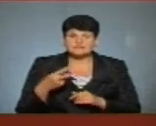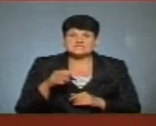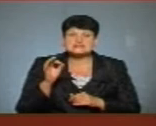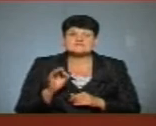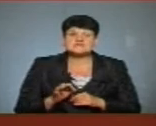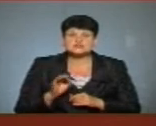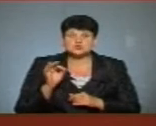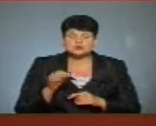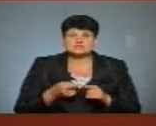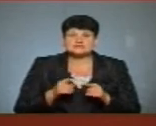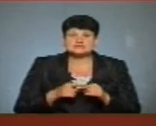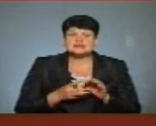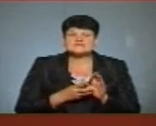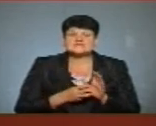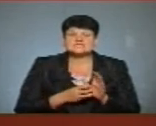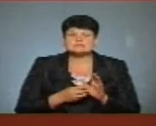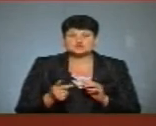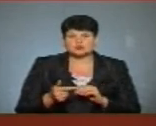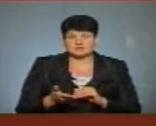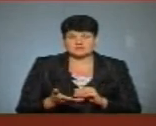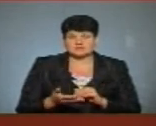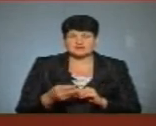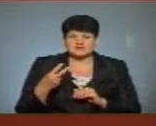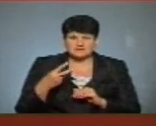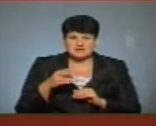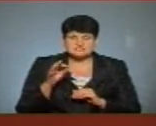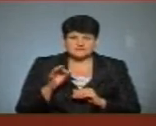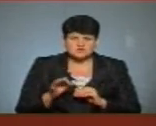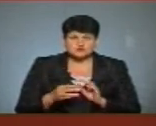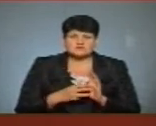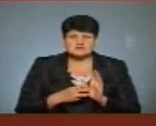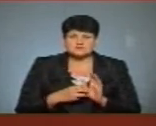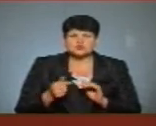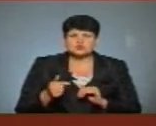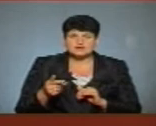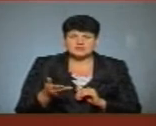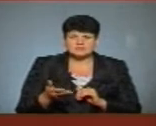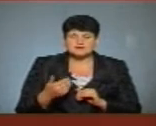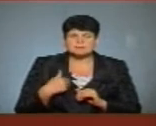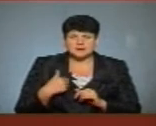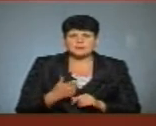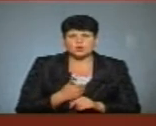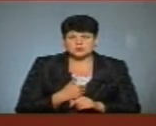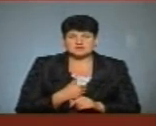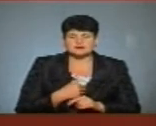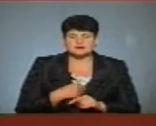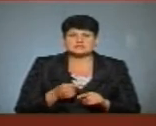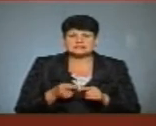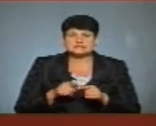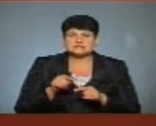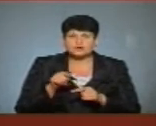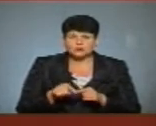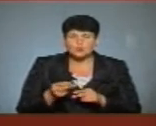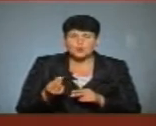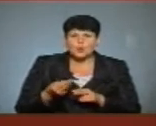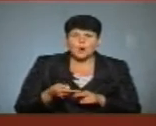20% – це 800 гривень. 20% – 800 гривень. Ми би хотіли таку